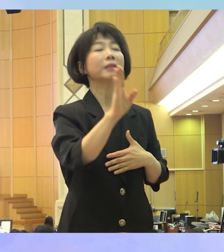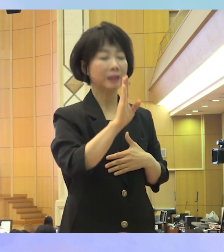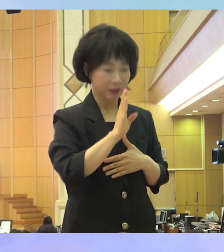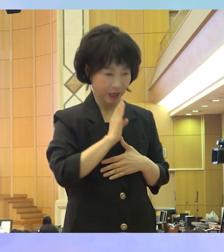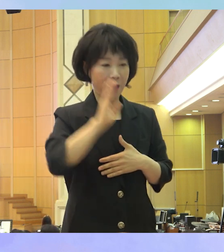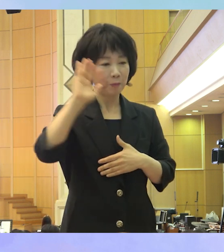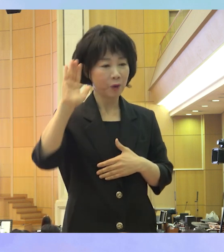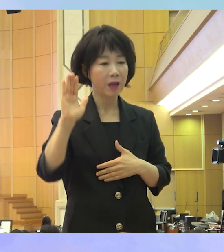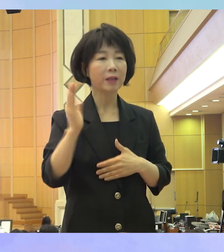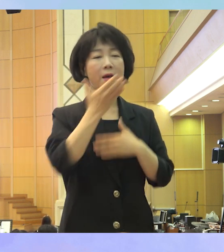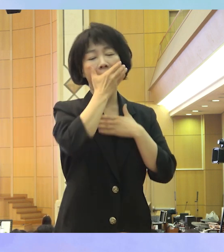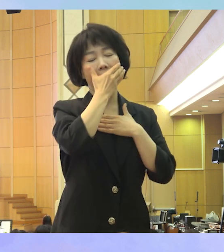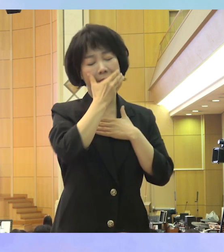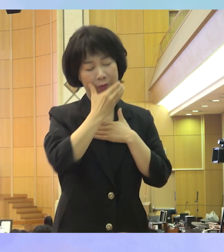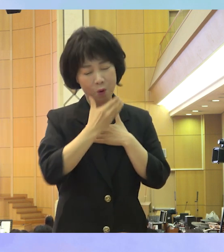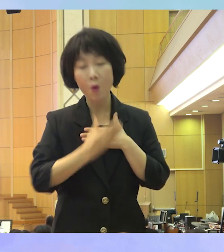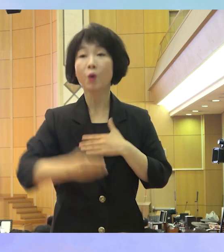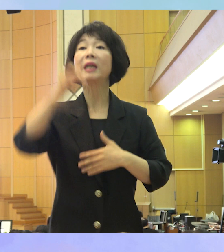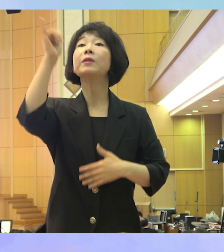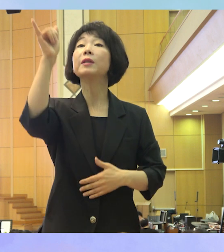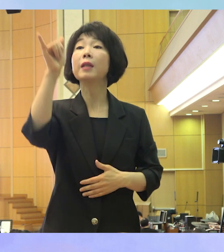가정에 참된